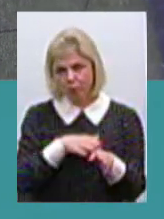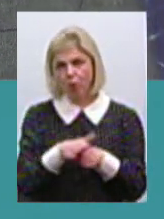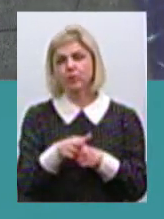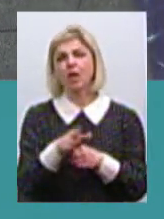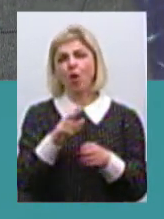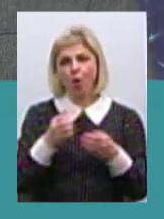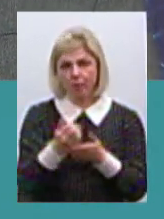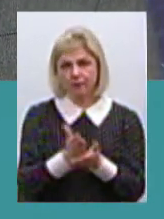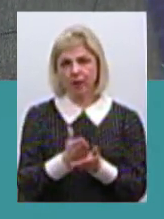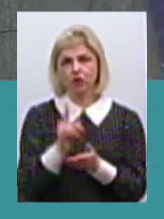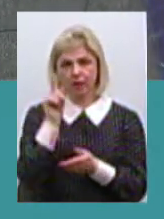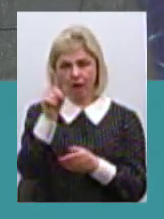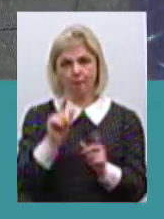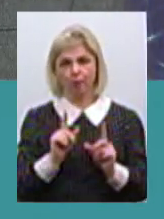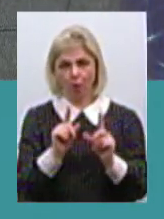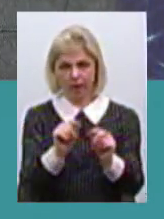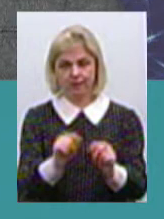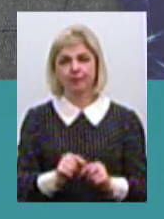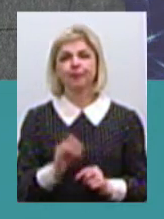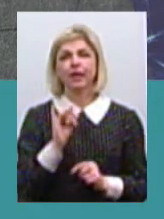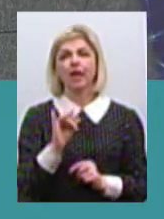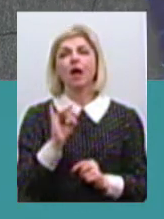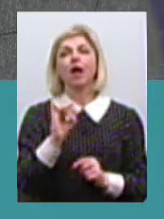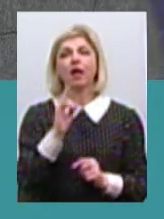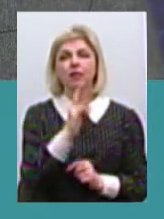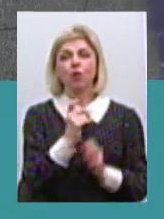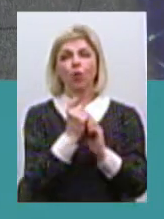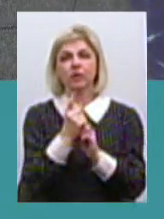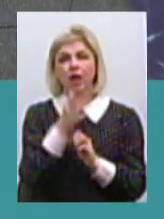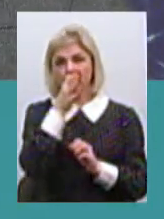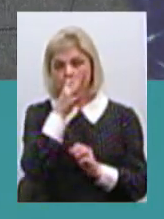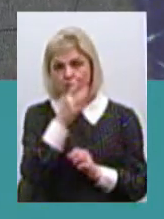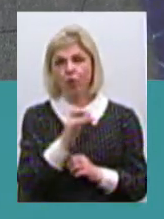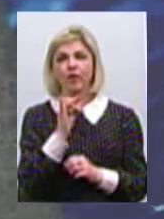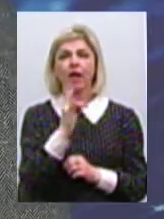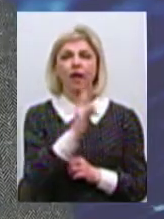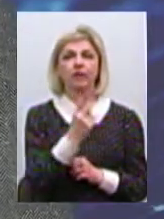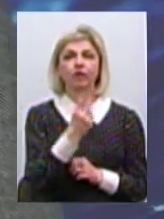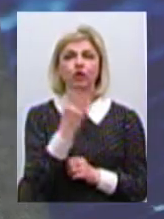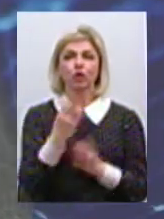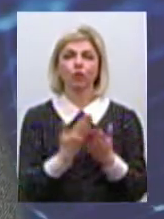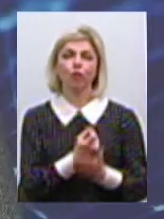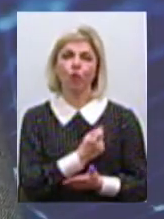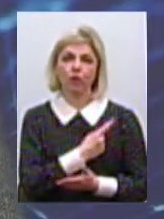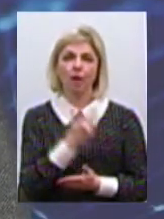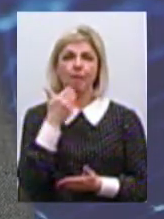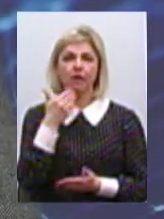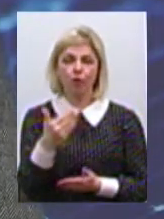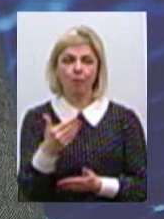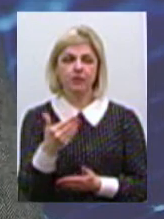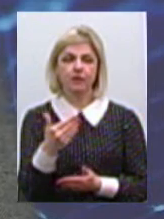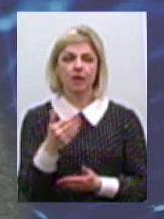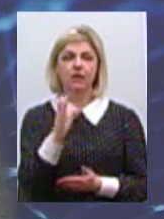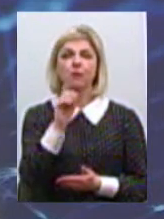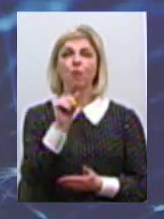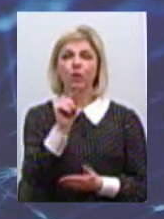проїзд. Також працюємо на дорозі М-13 на Кишинів. Також працюємо на Н-24 Нова Одеса-Первомайськ. З